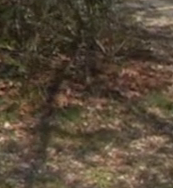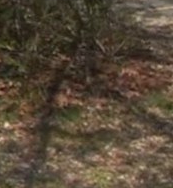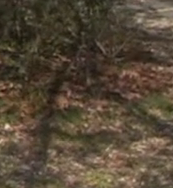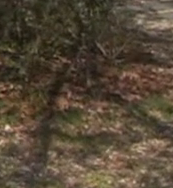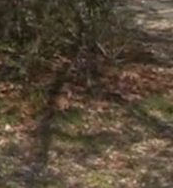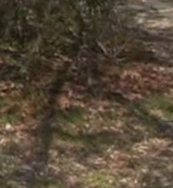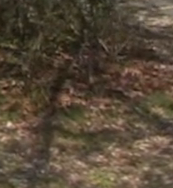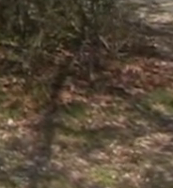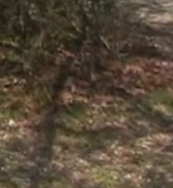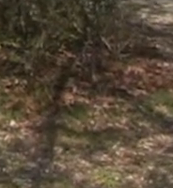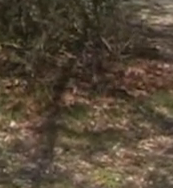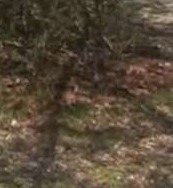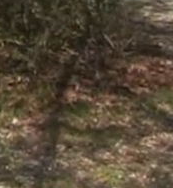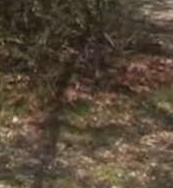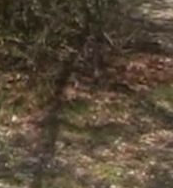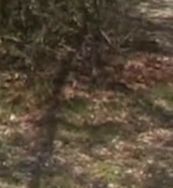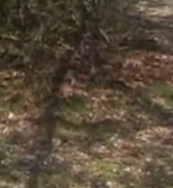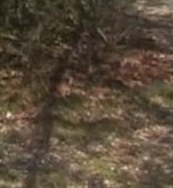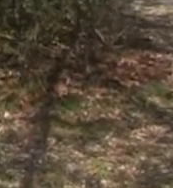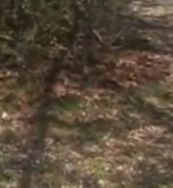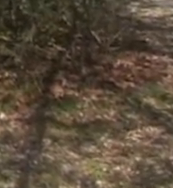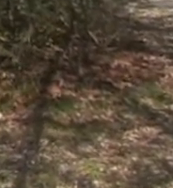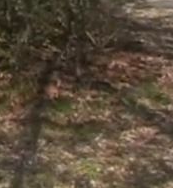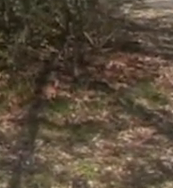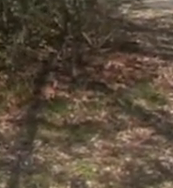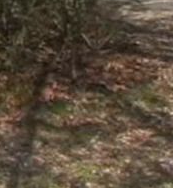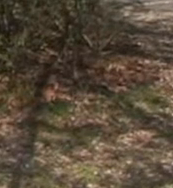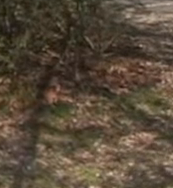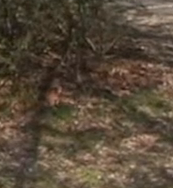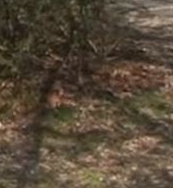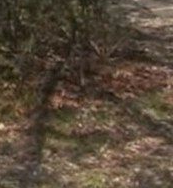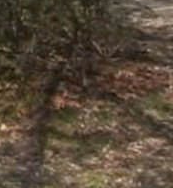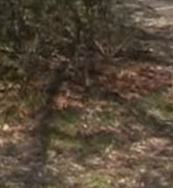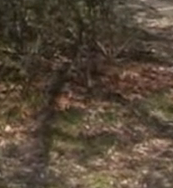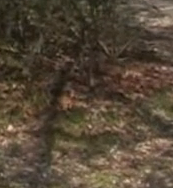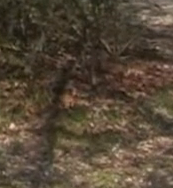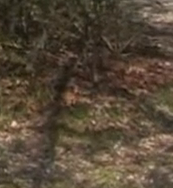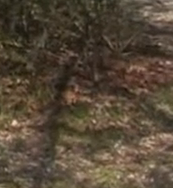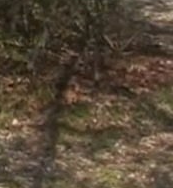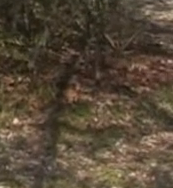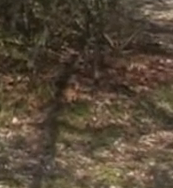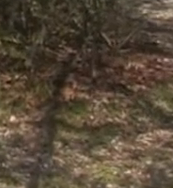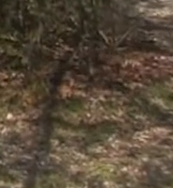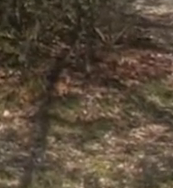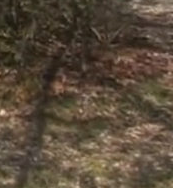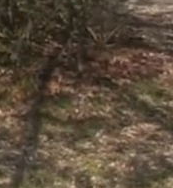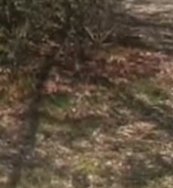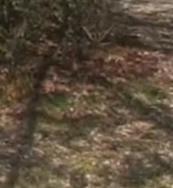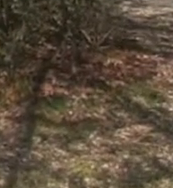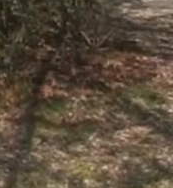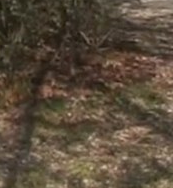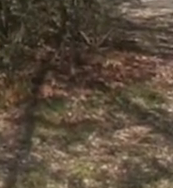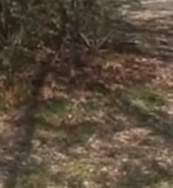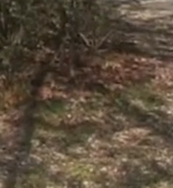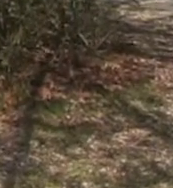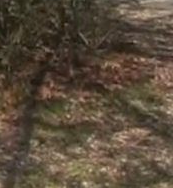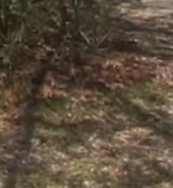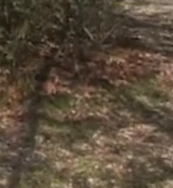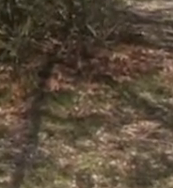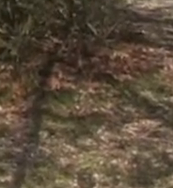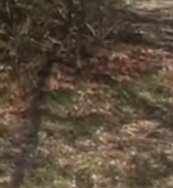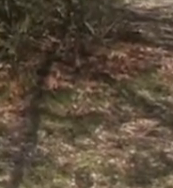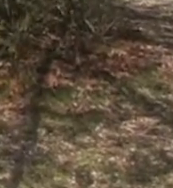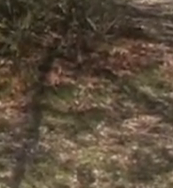이겨내고 꽁꽁 얼어있던 땅을 뚫고 나오는 그 강인함 때문이 아닐까 싶은데요. 오늘 포항포스팅은 포항 시민들뿐만